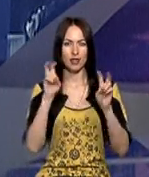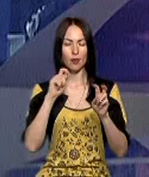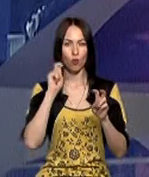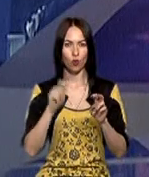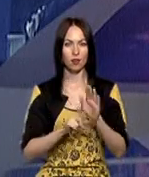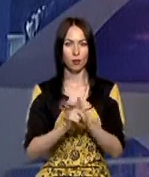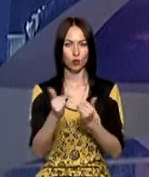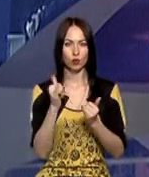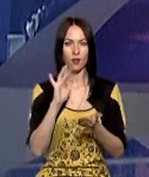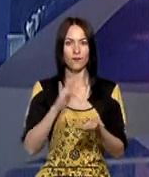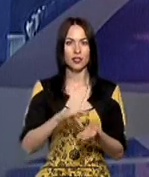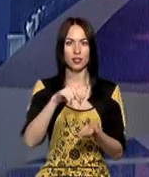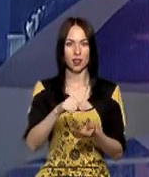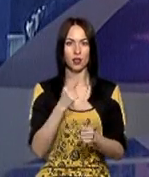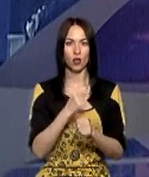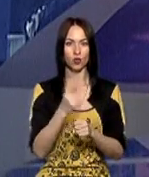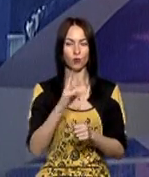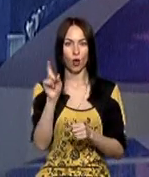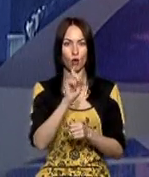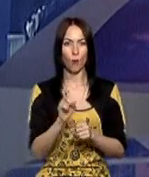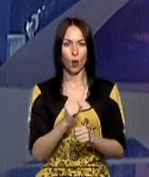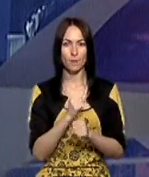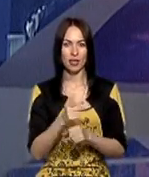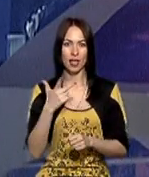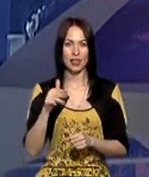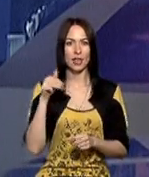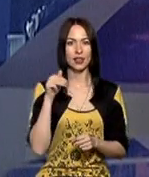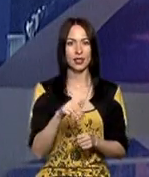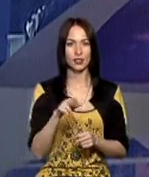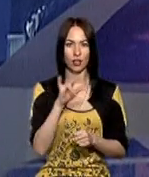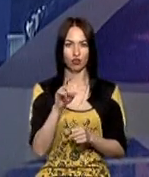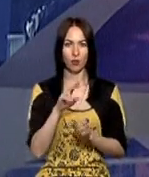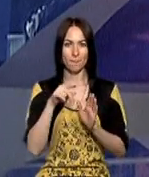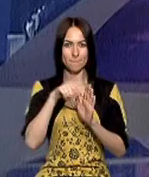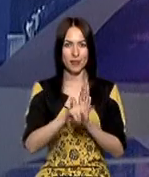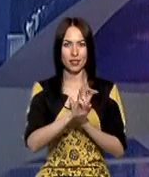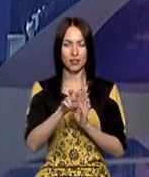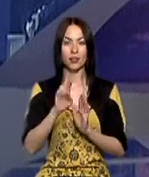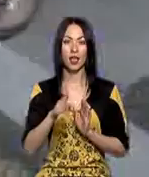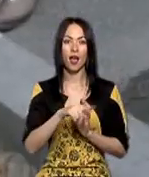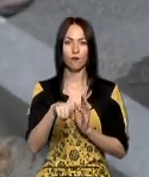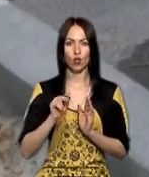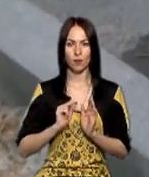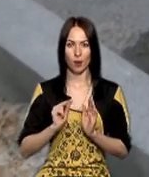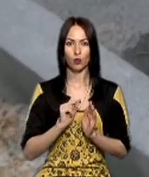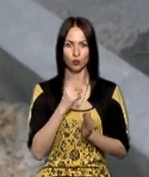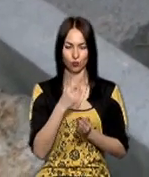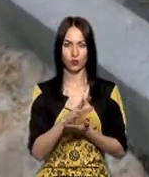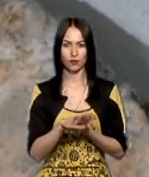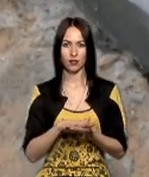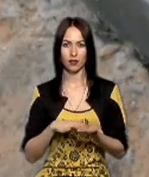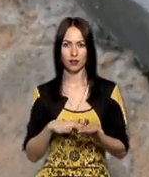із центру міста. Обробити мають 3 тисячі під'їздів. Як працюють, бачила Маргарита Дешкіна.